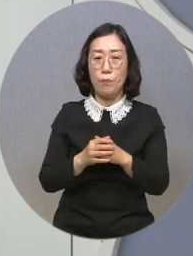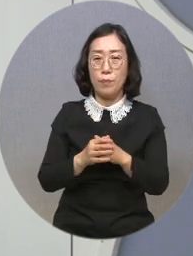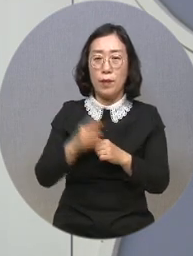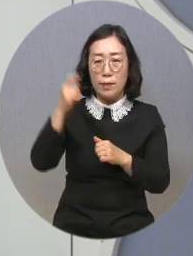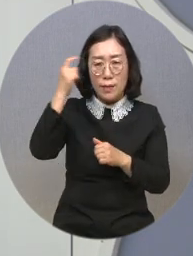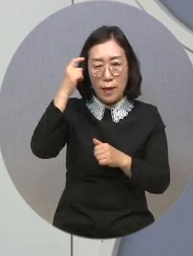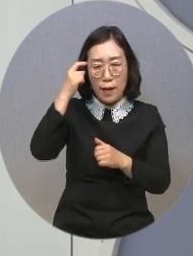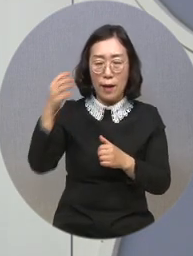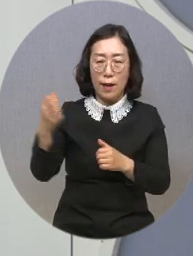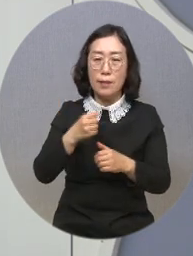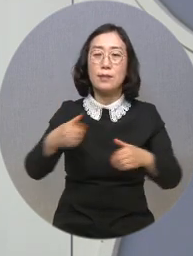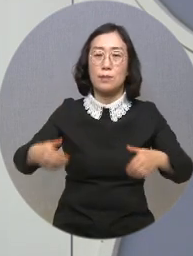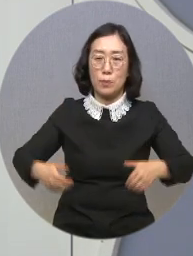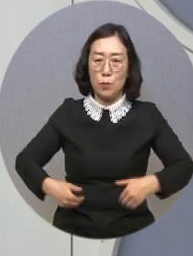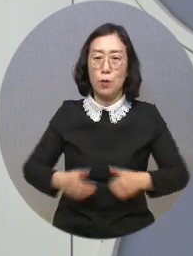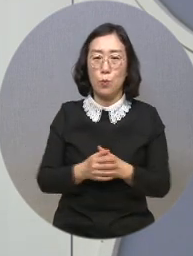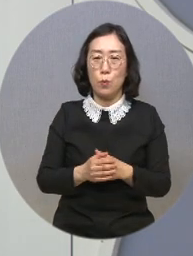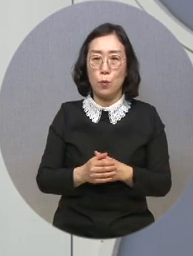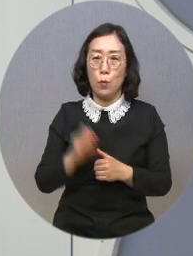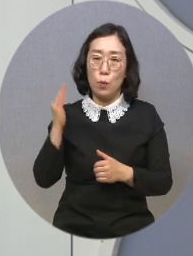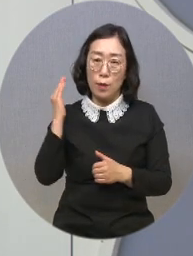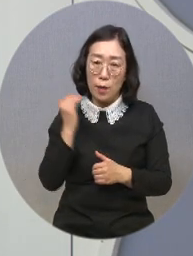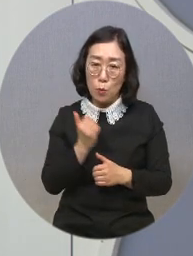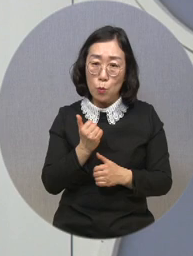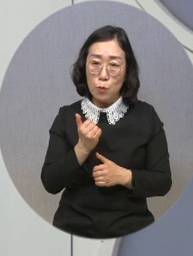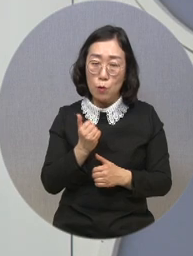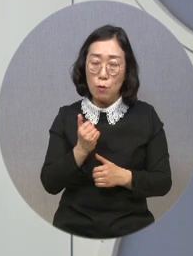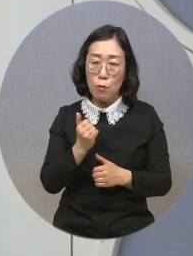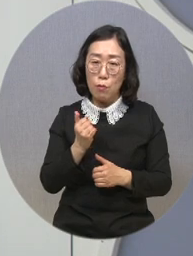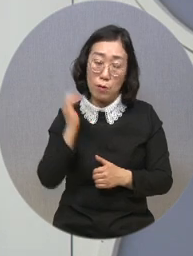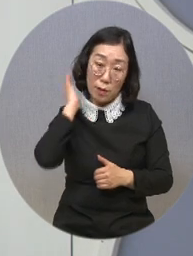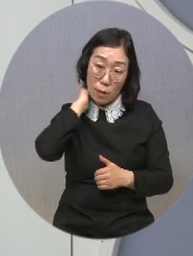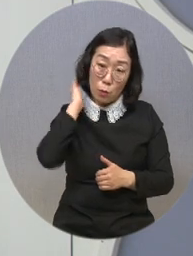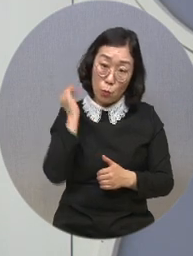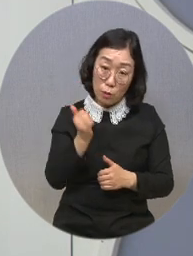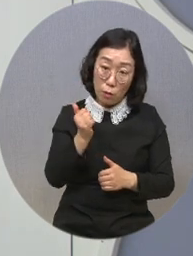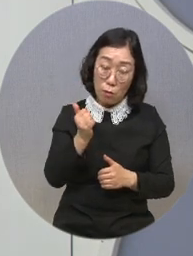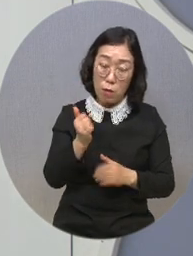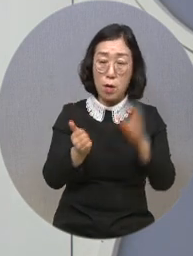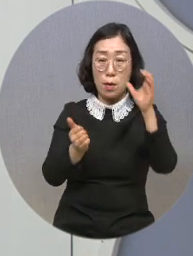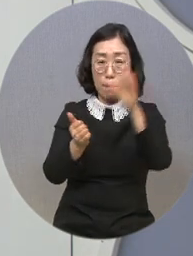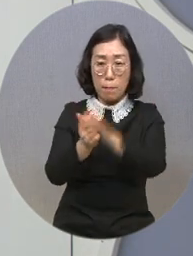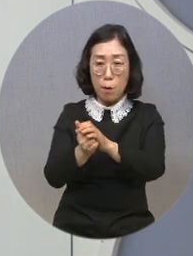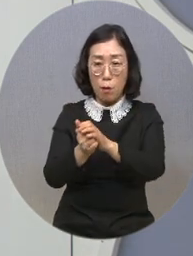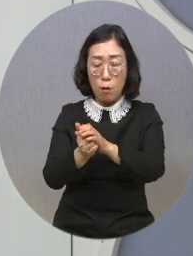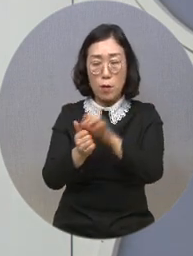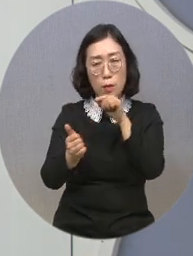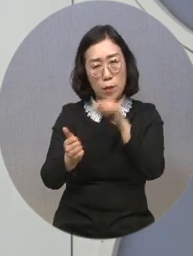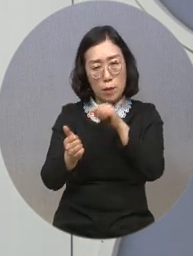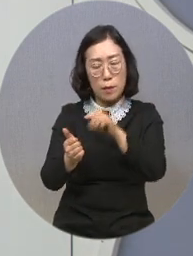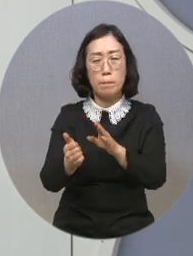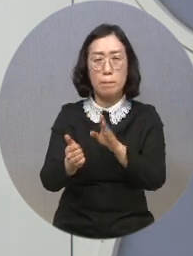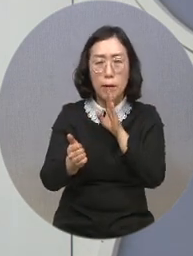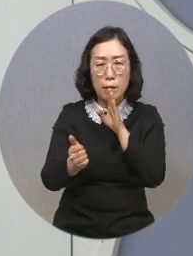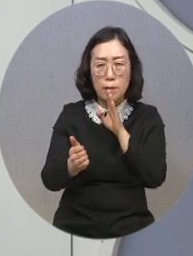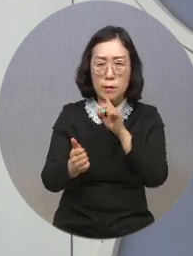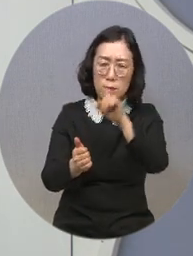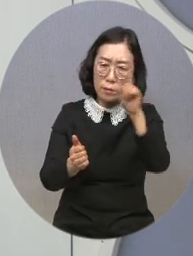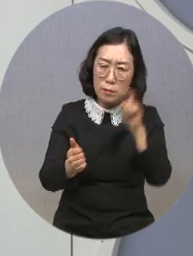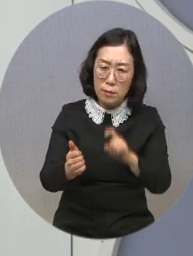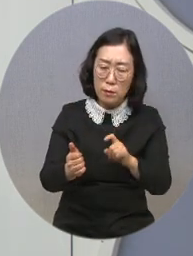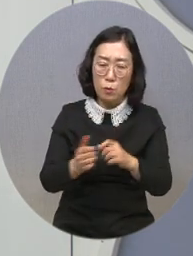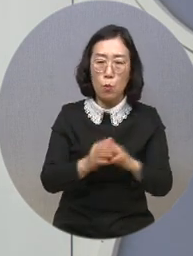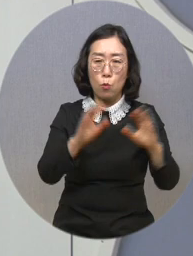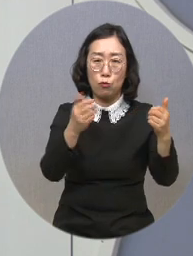생각을 하셔야 될 것 같고요. 대통령제가 만능인가? 대통령제 하면서도 그러면 국회와 좀 권력을